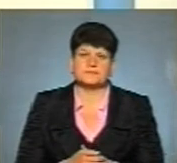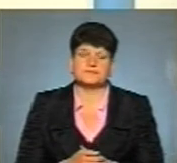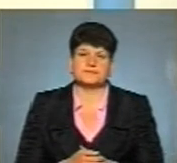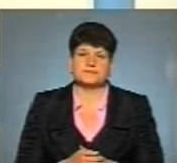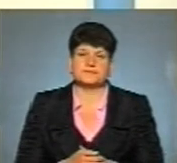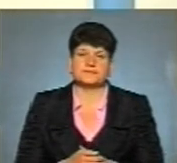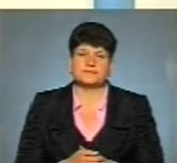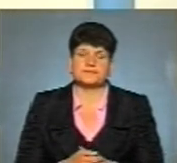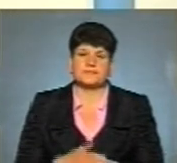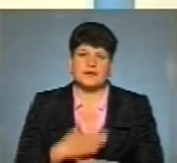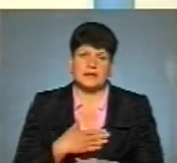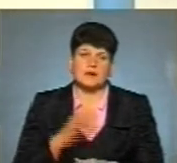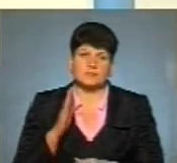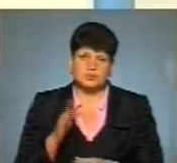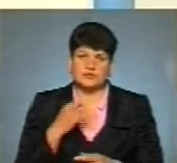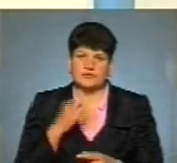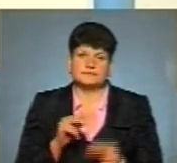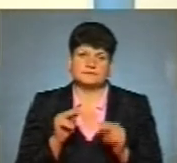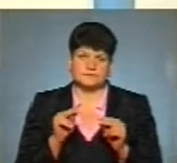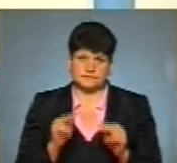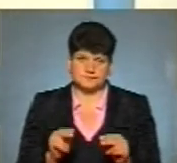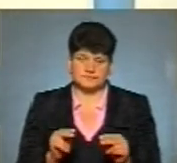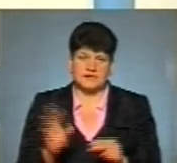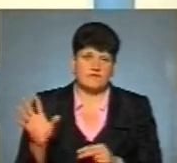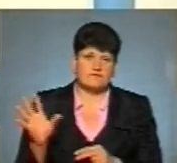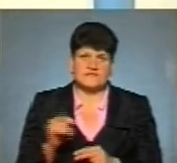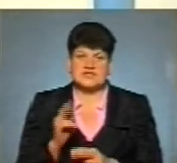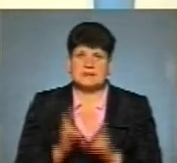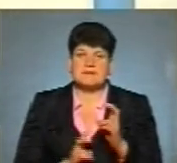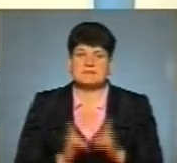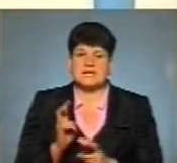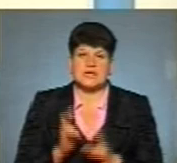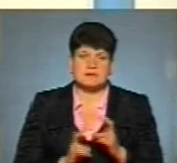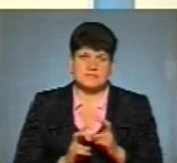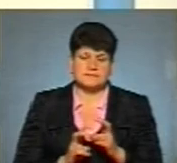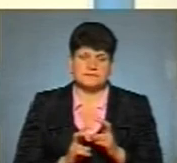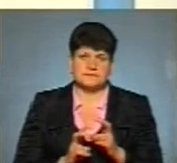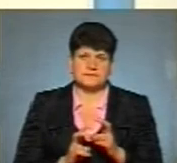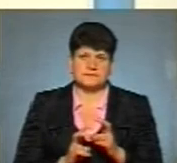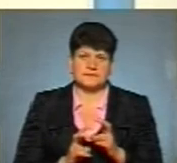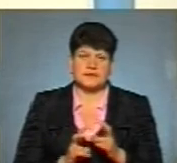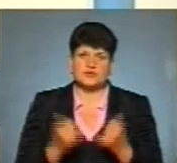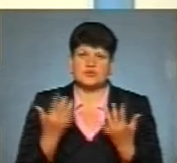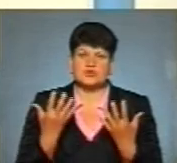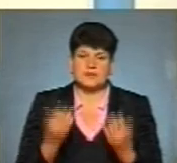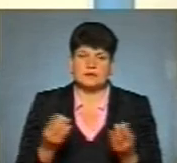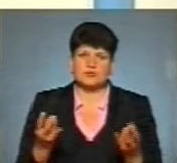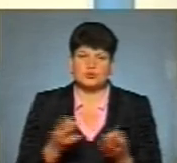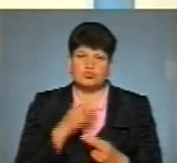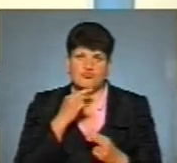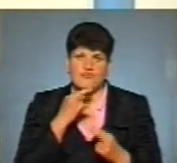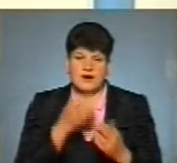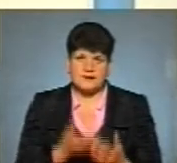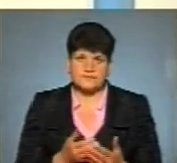я буду казати відверто, що всі підприємства, підприємці на сьогоднішній день потребують уваги, тому